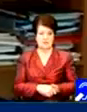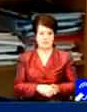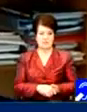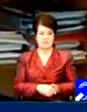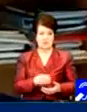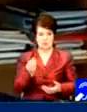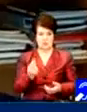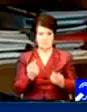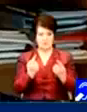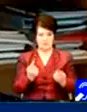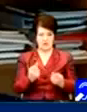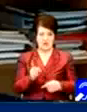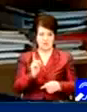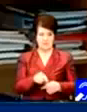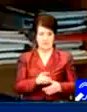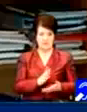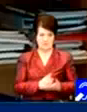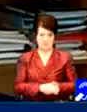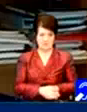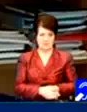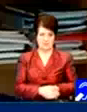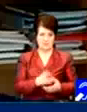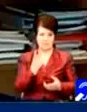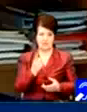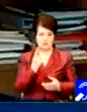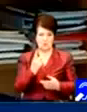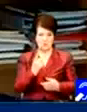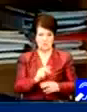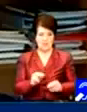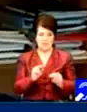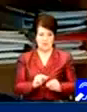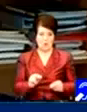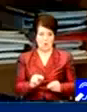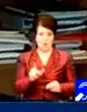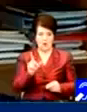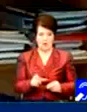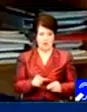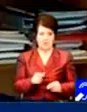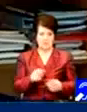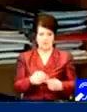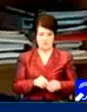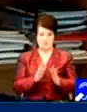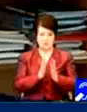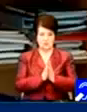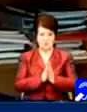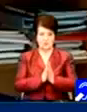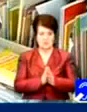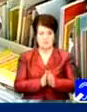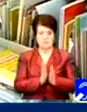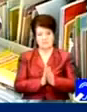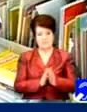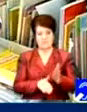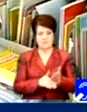Suma este mare pentru un pedagog, tocmai de aceea și solicităm ajutorul